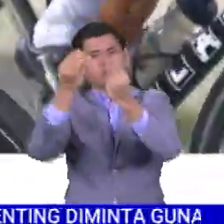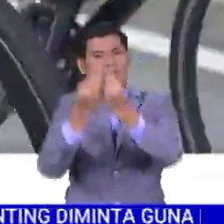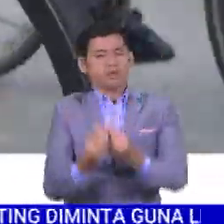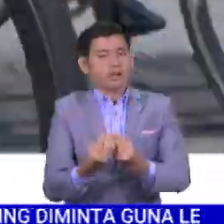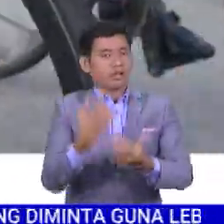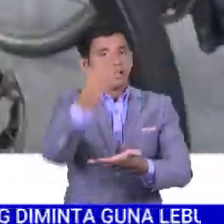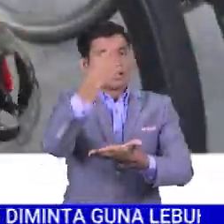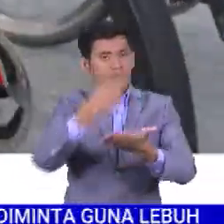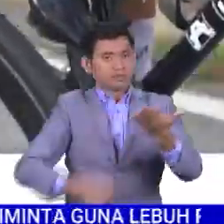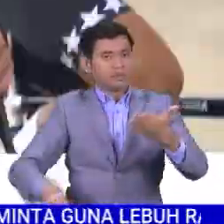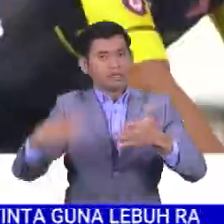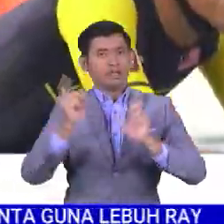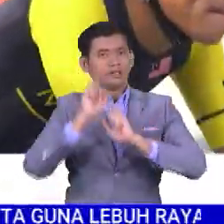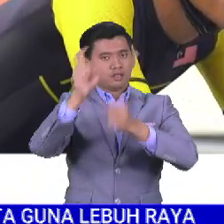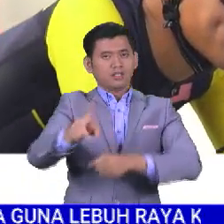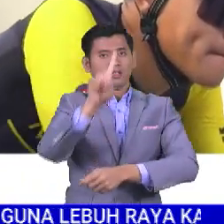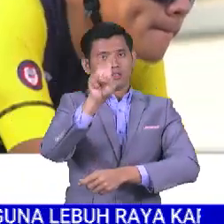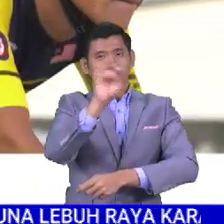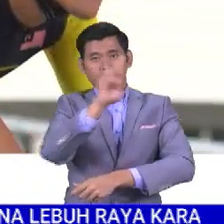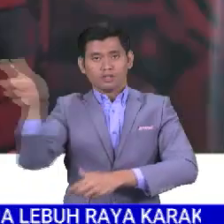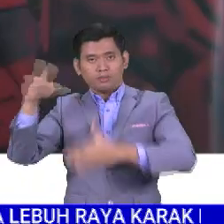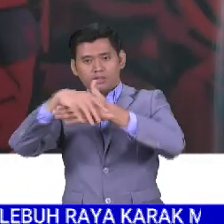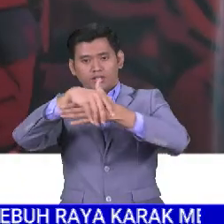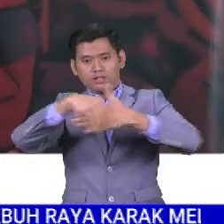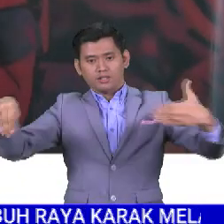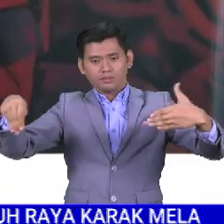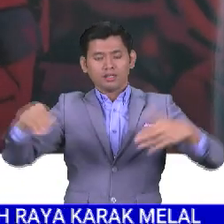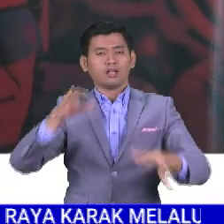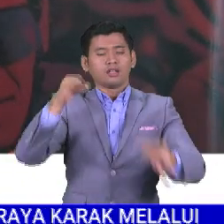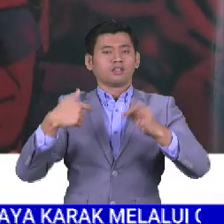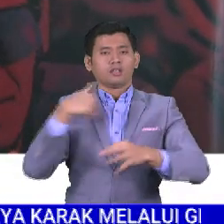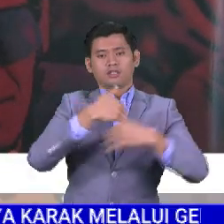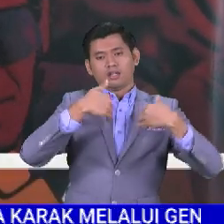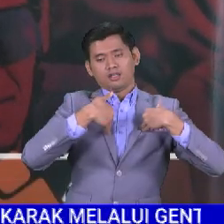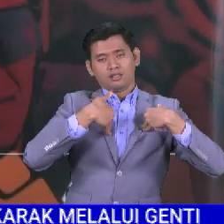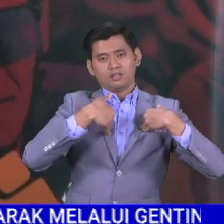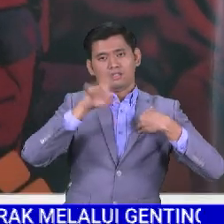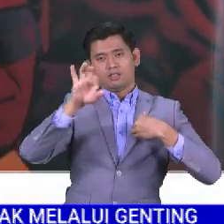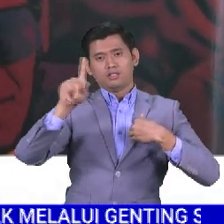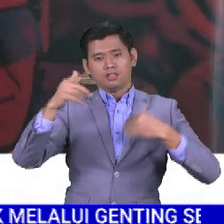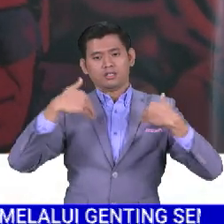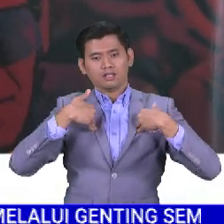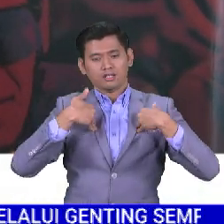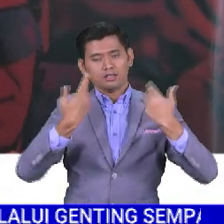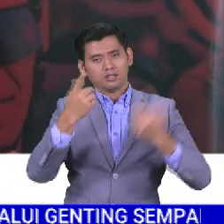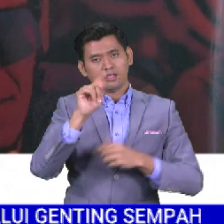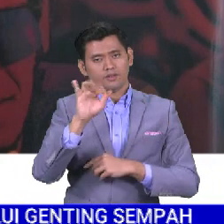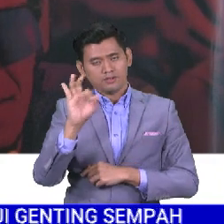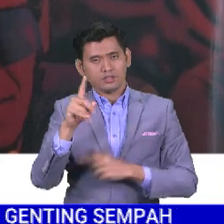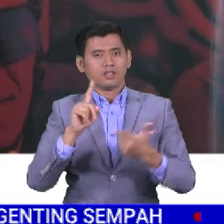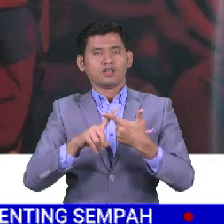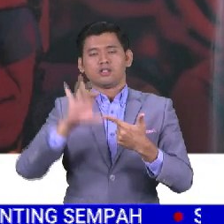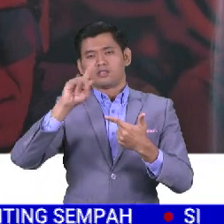wang tunai bernilai RM20,000. Kalau kita ada ada elite kat sini, kita ada TSG,